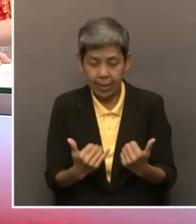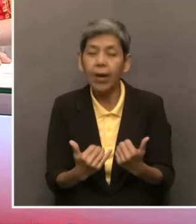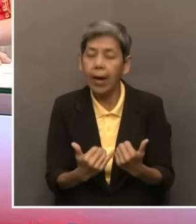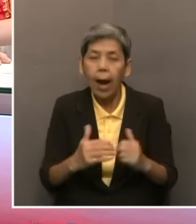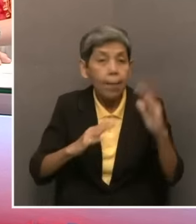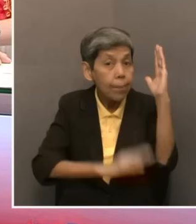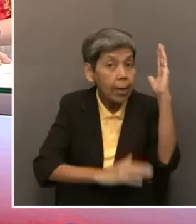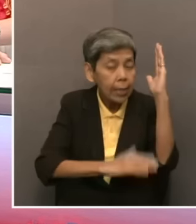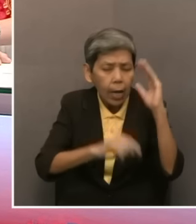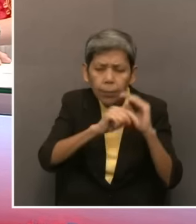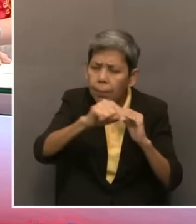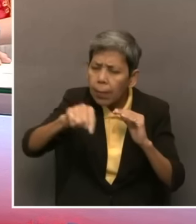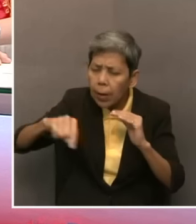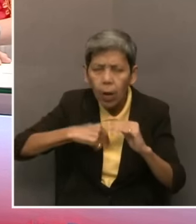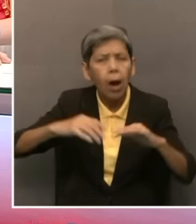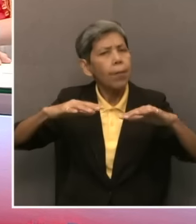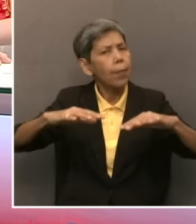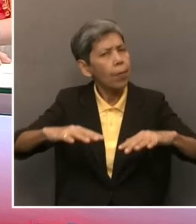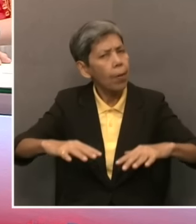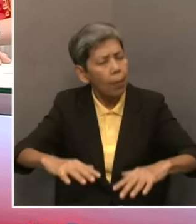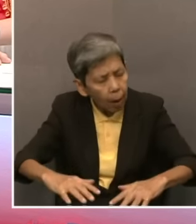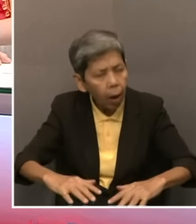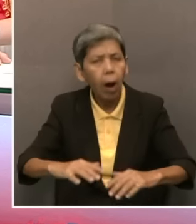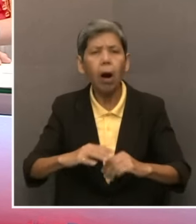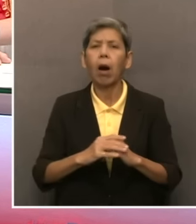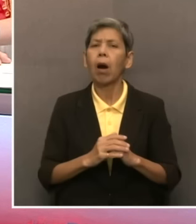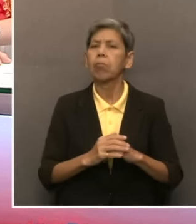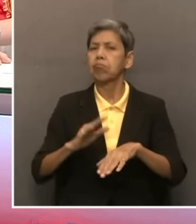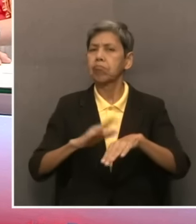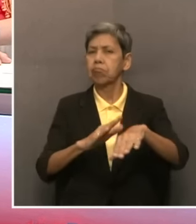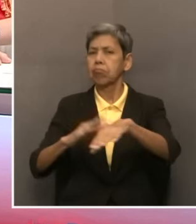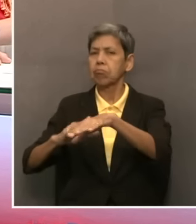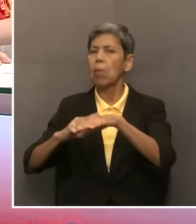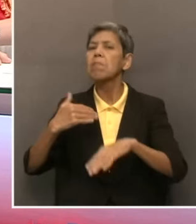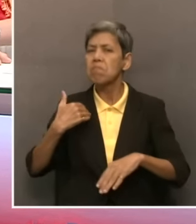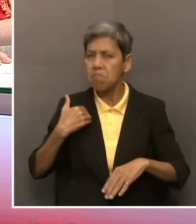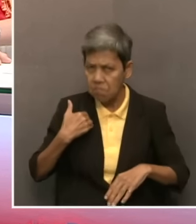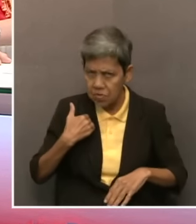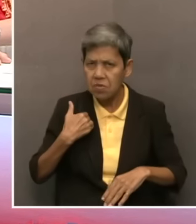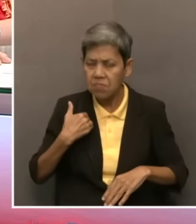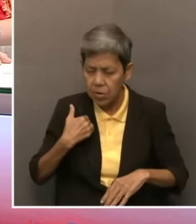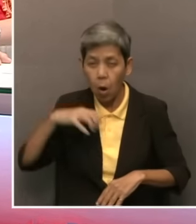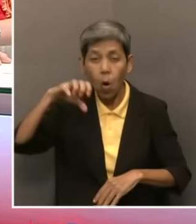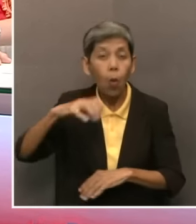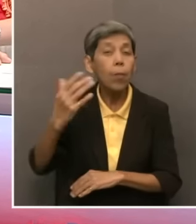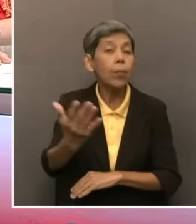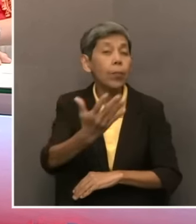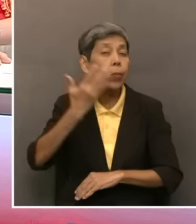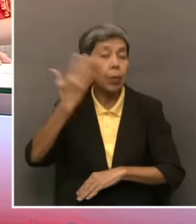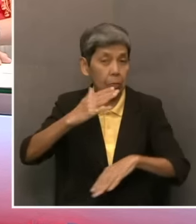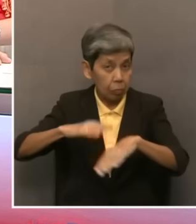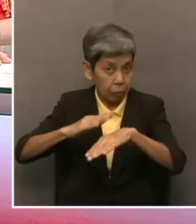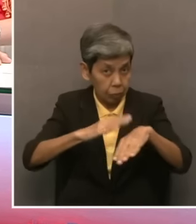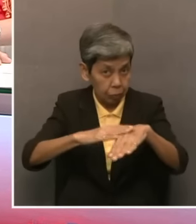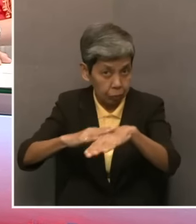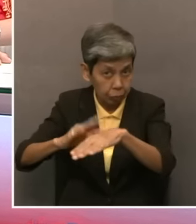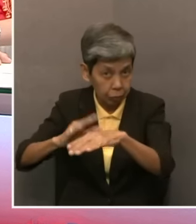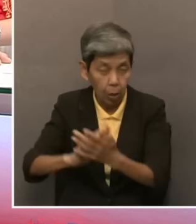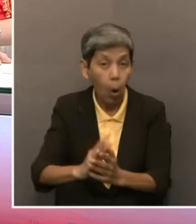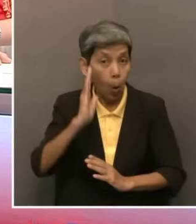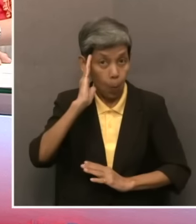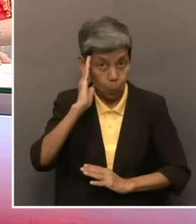านการณ์จะเริ่มคลี่คลายแล้วก็ตามแต่ก็มีคำเตือนมาอีกแล้วพี่ลิซ่าคุณผู้ชมครับจากกรมอุตุนิยมวิทยาว่าในช่วงแต่วันพรุ่